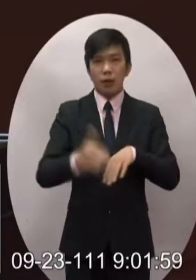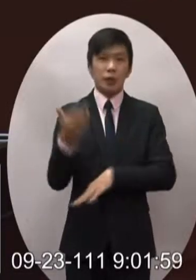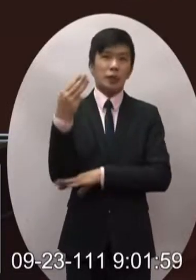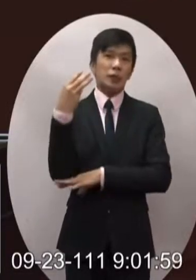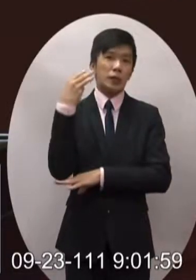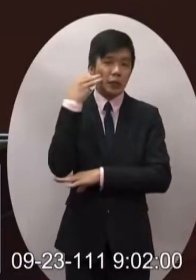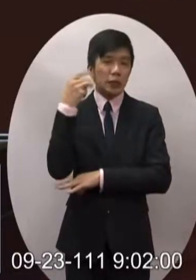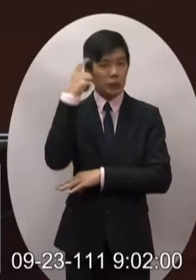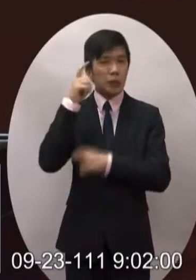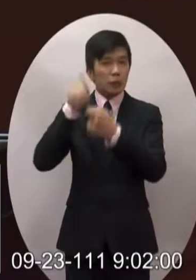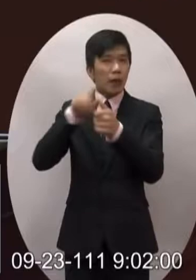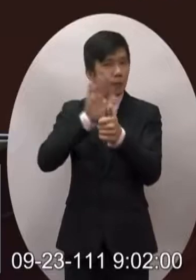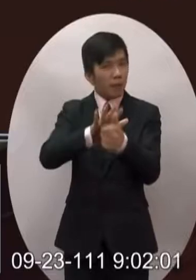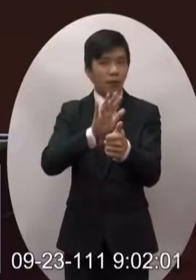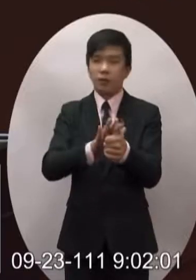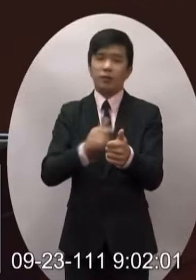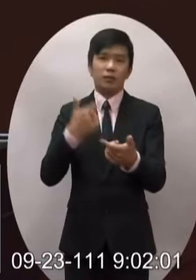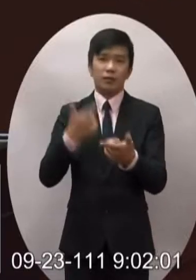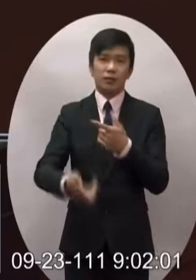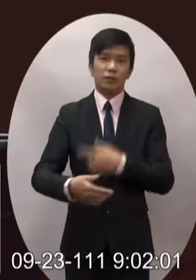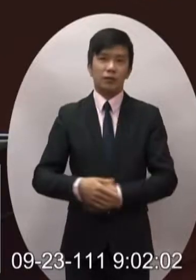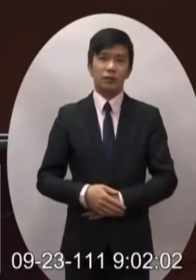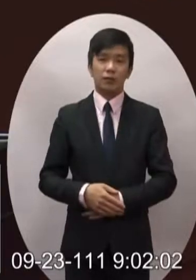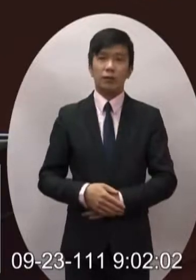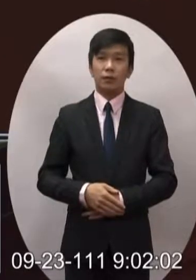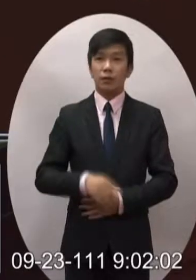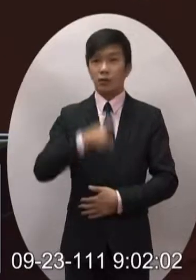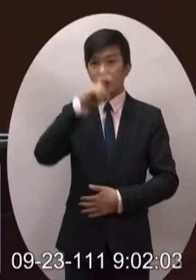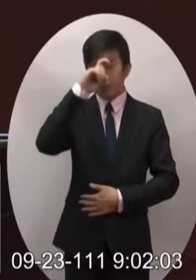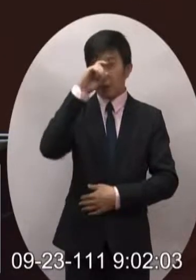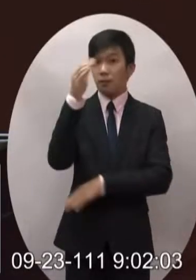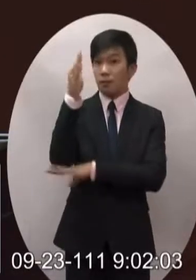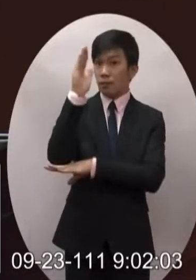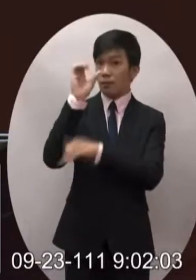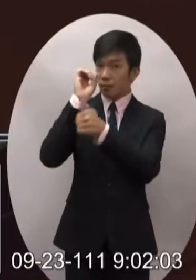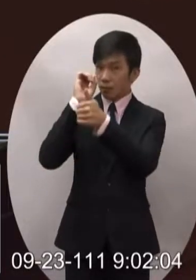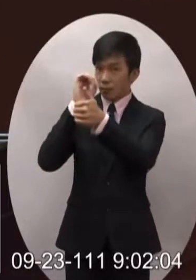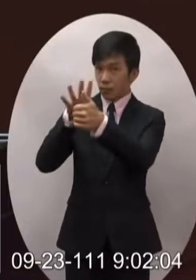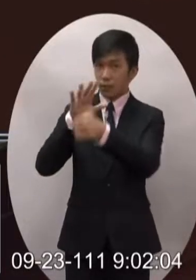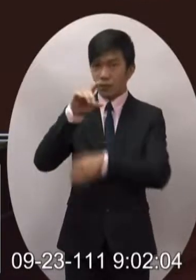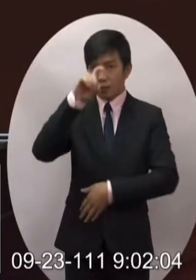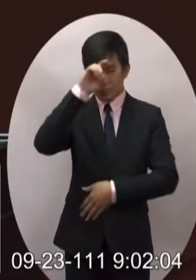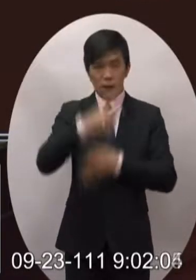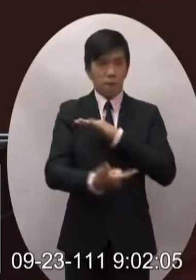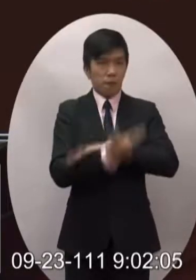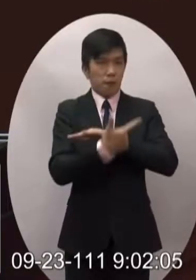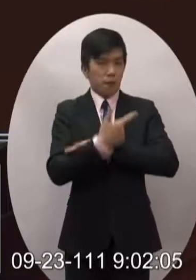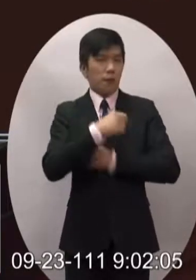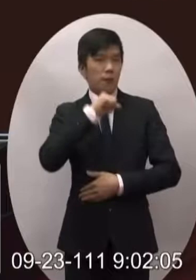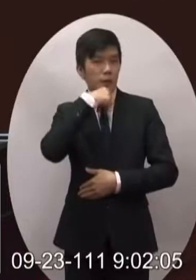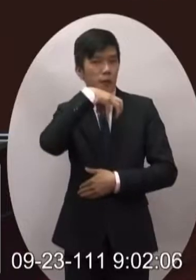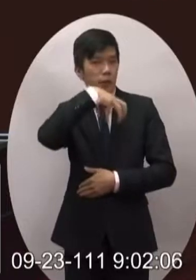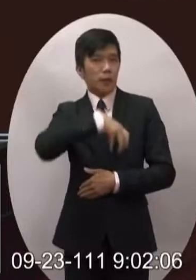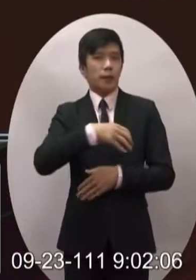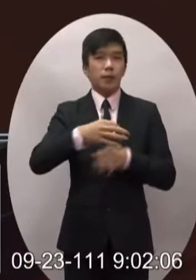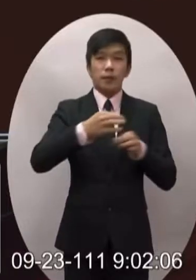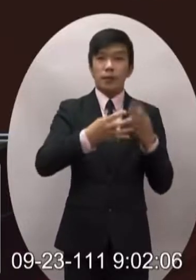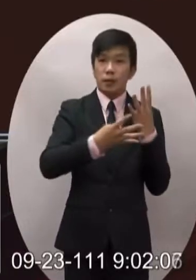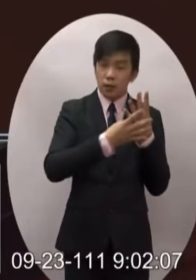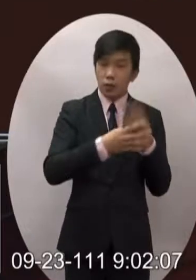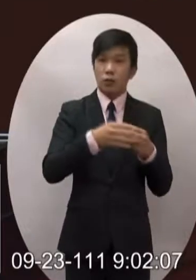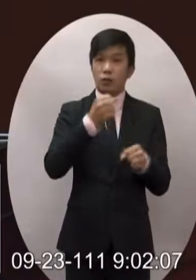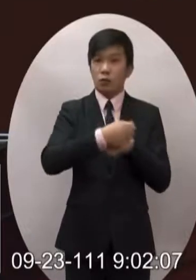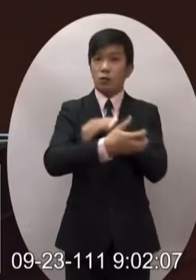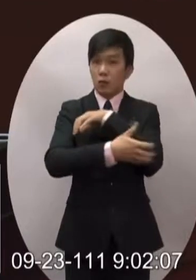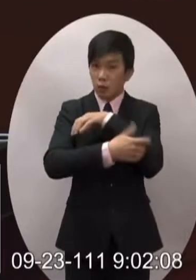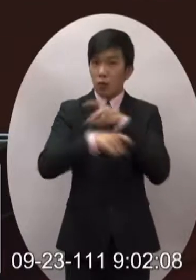意。所以本席要呼吁政府应急召集国内商业工会以及劳动工会研商